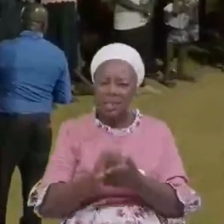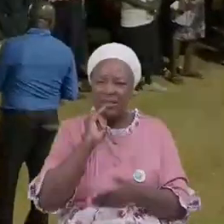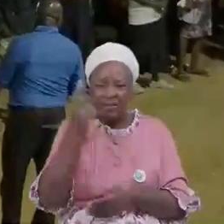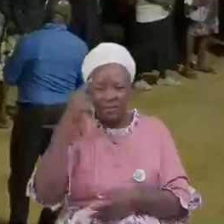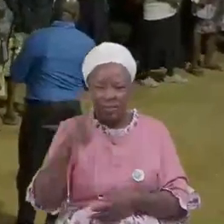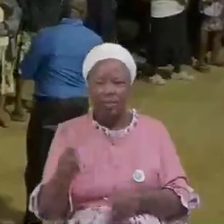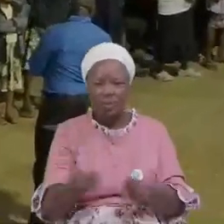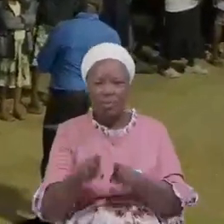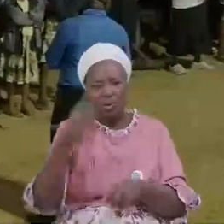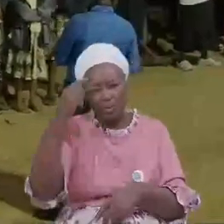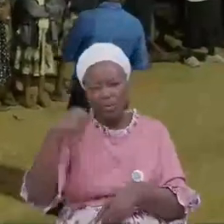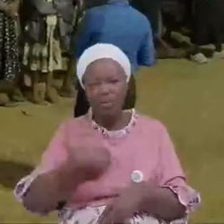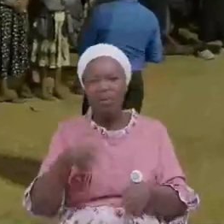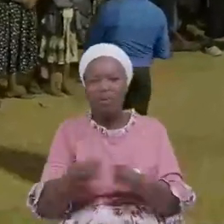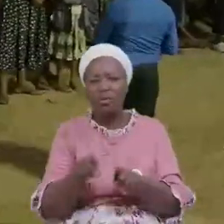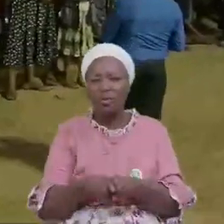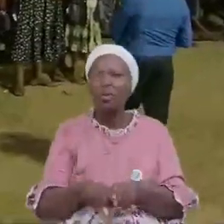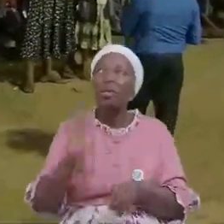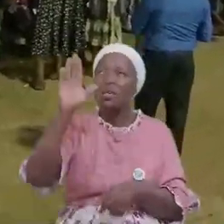C'est disponible pour toi et pour moi. Son nom,